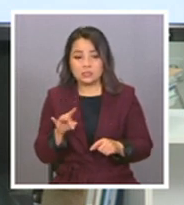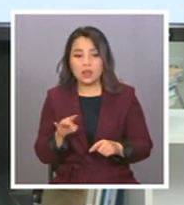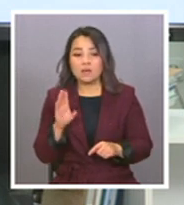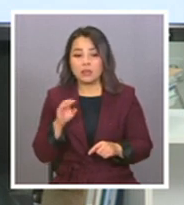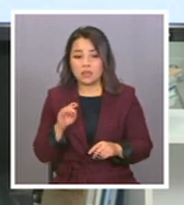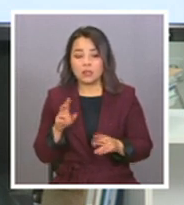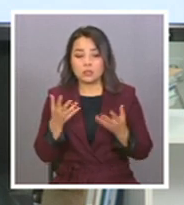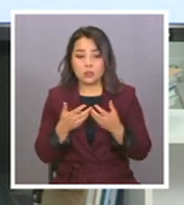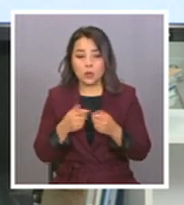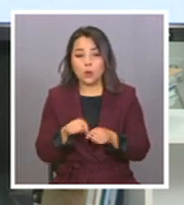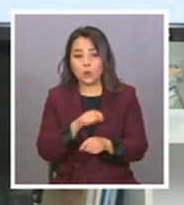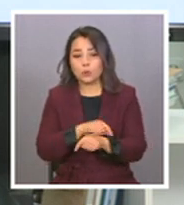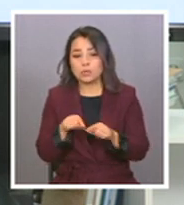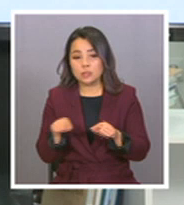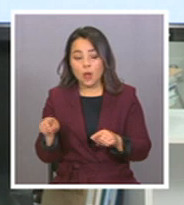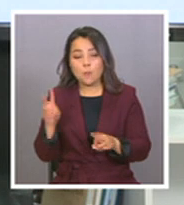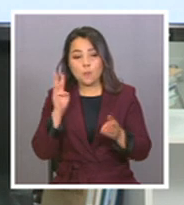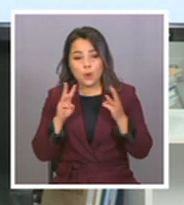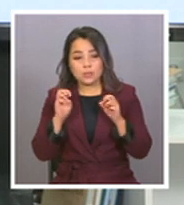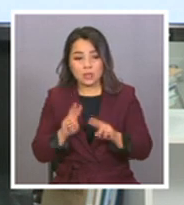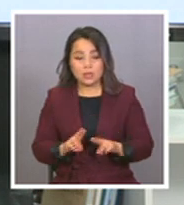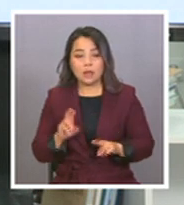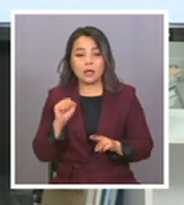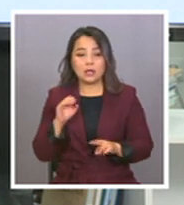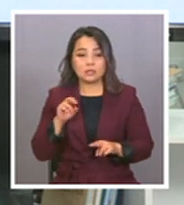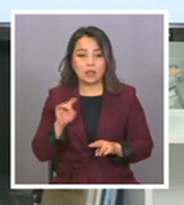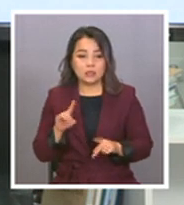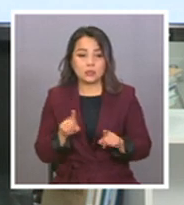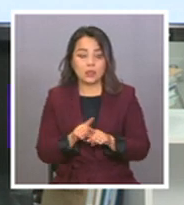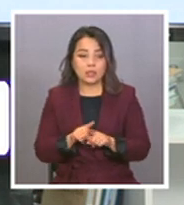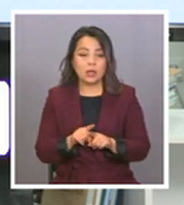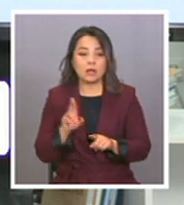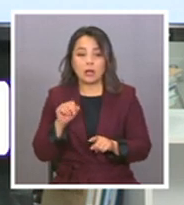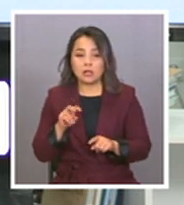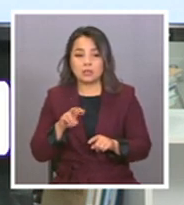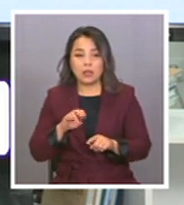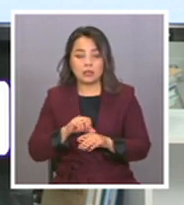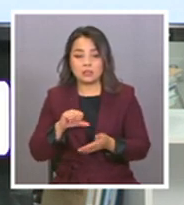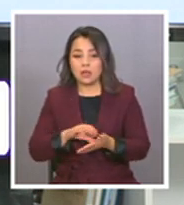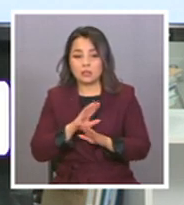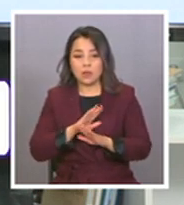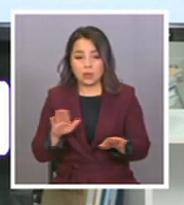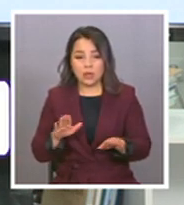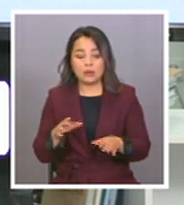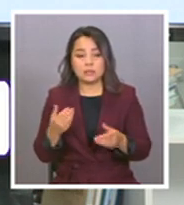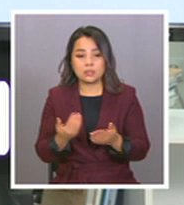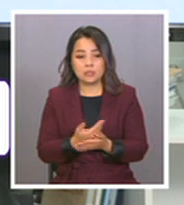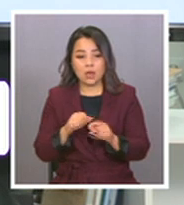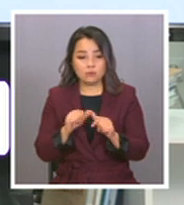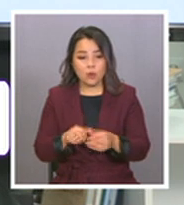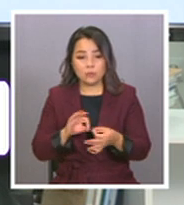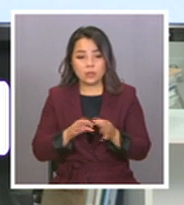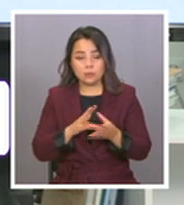вектордың ұзындығын, яғни модулін, және коллинияр вектордың, коллинияр емес векторлардың анықтамаларын өттік, және оған бірнеше